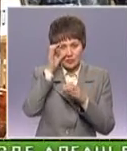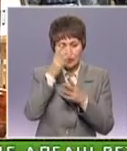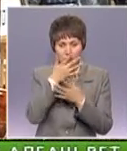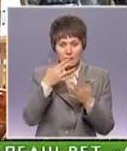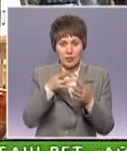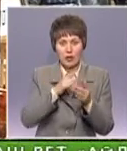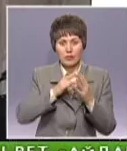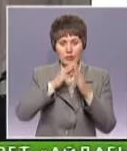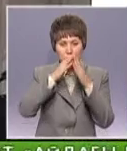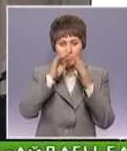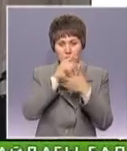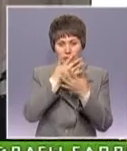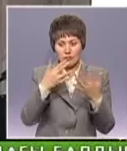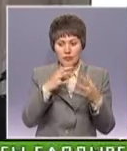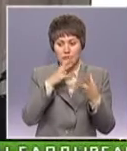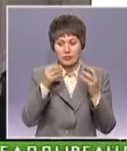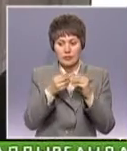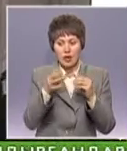Z